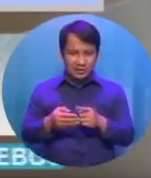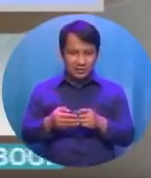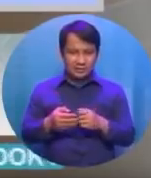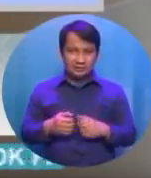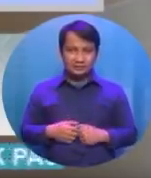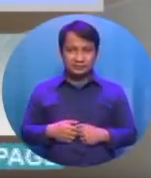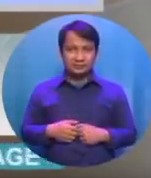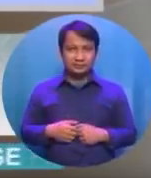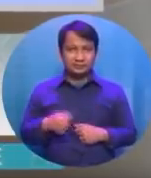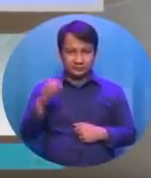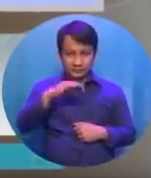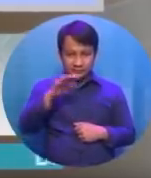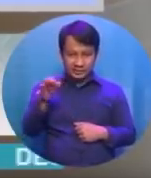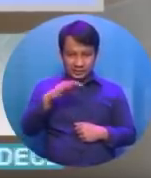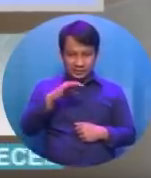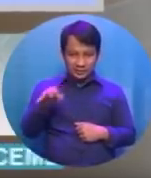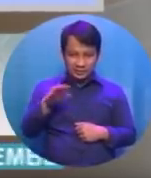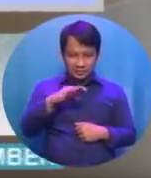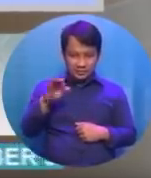rito.